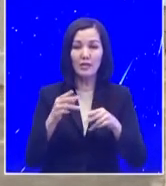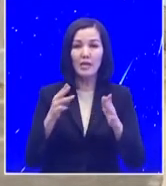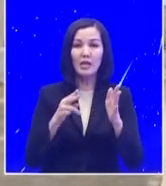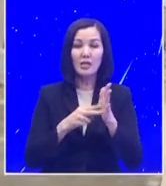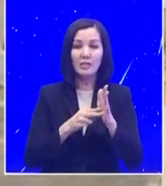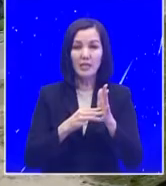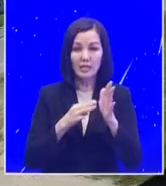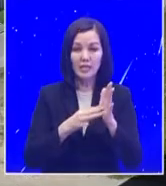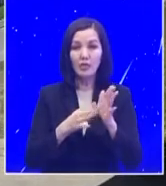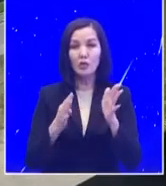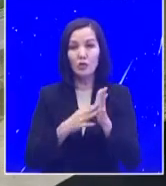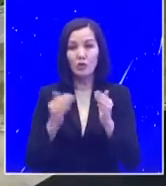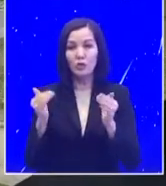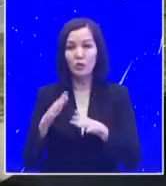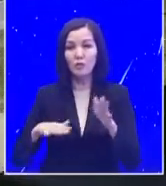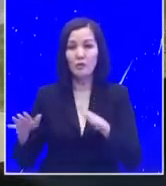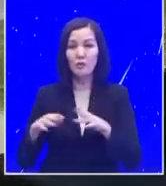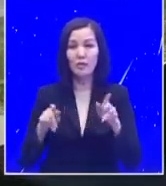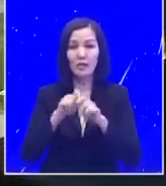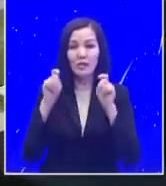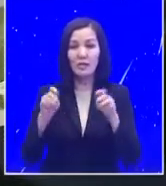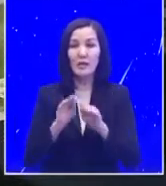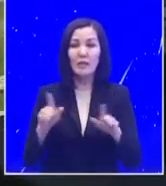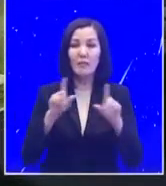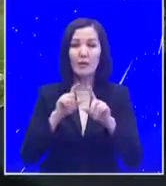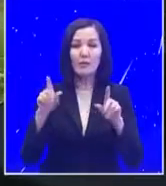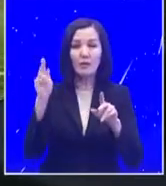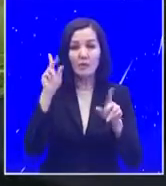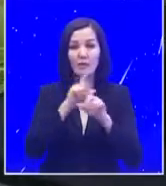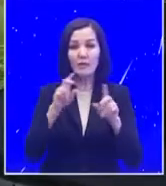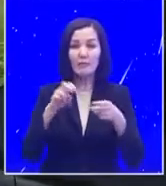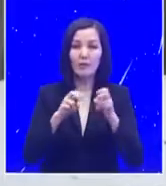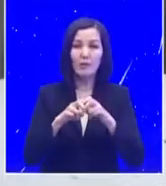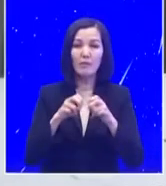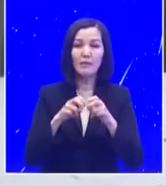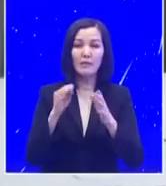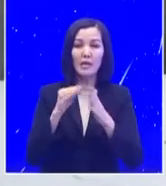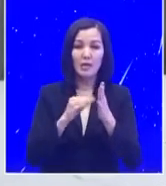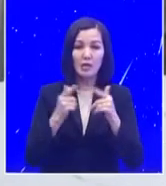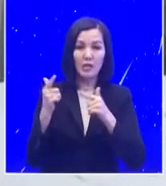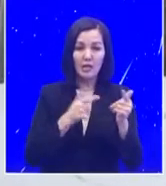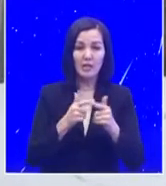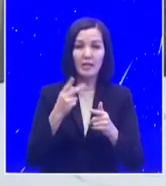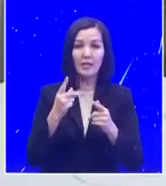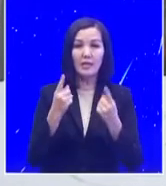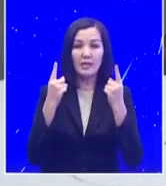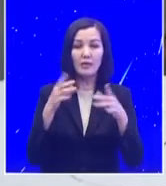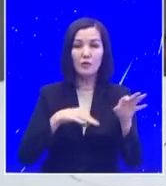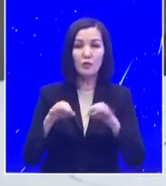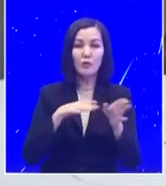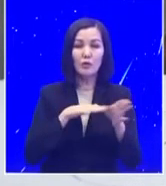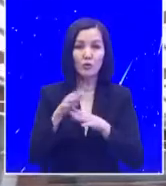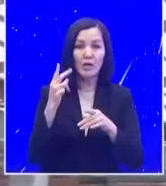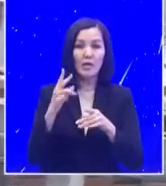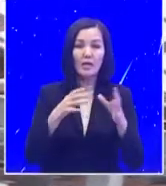ықшам аудандары бой көтереді. Бұл жаңа аумақта балабақша, мектеп мәселесі де қарастырылып отыр. Мұнан бөлек шаһарда 2 ірі жоба жүзеге асуда.